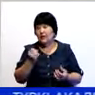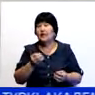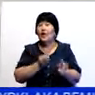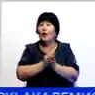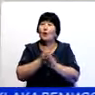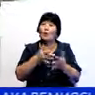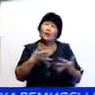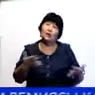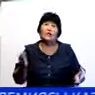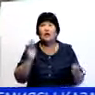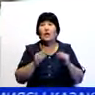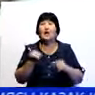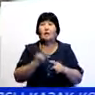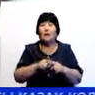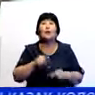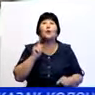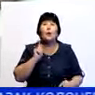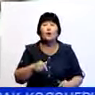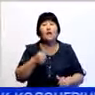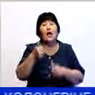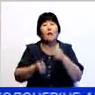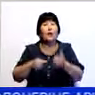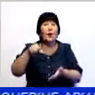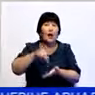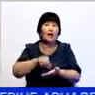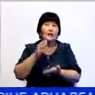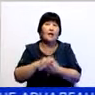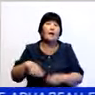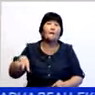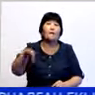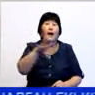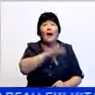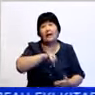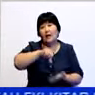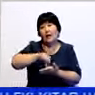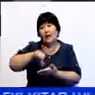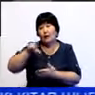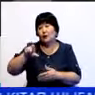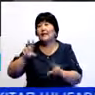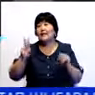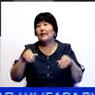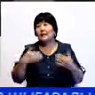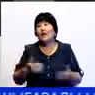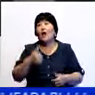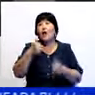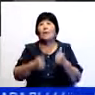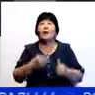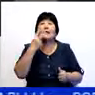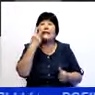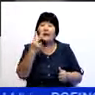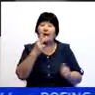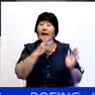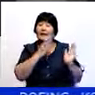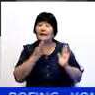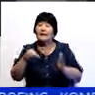көкөністерден дайындалады. Мен осы байқауға қатысып жатырған барлық қатысушыларға сәттілік тілеймін. Байқау екі кезеңнен